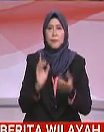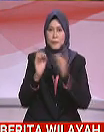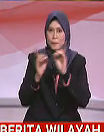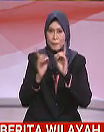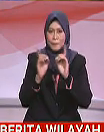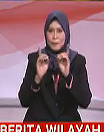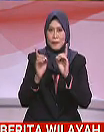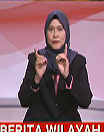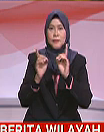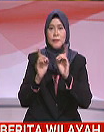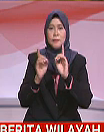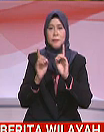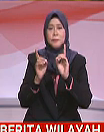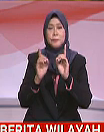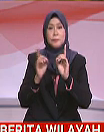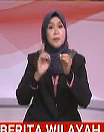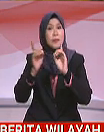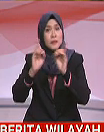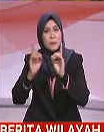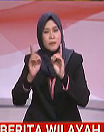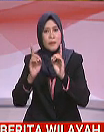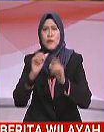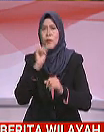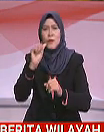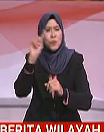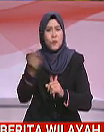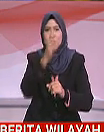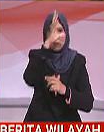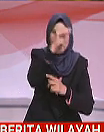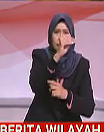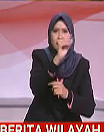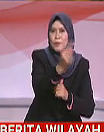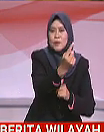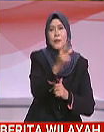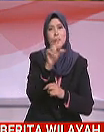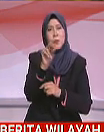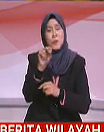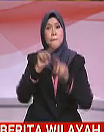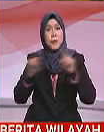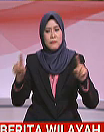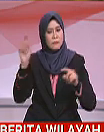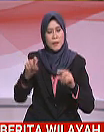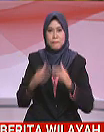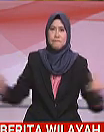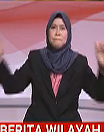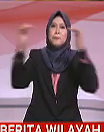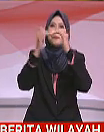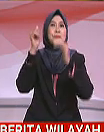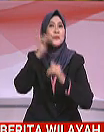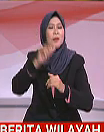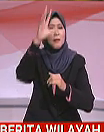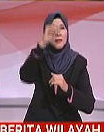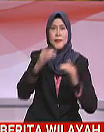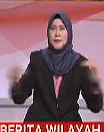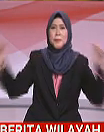does not mean that it is meant for one gender. It transcends gender. If